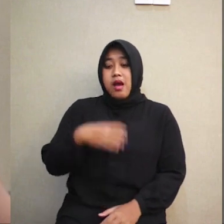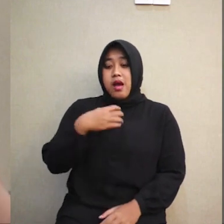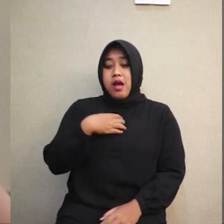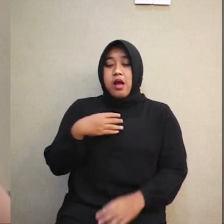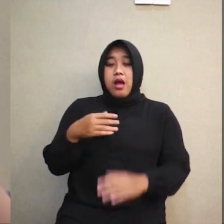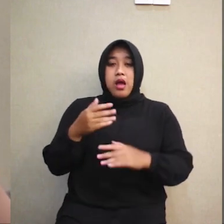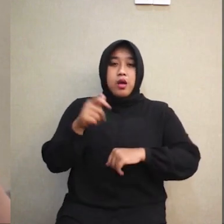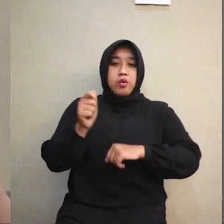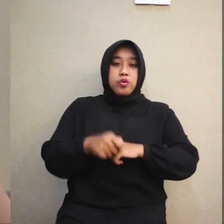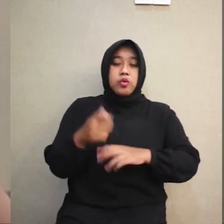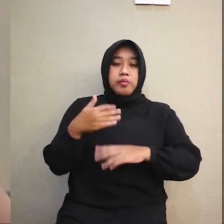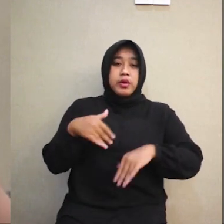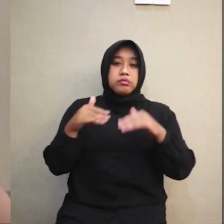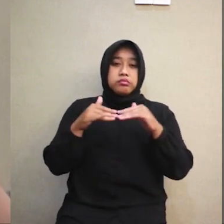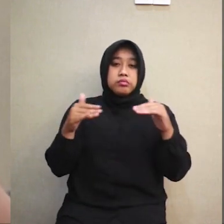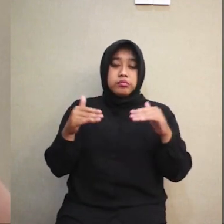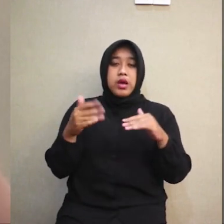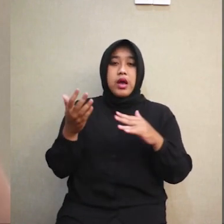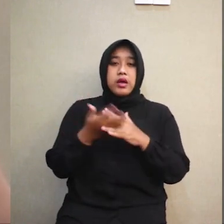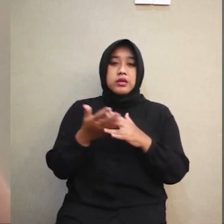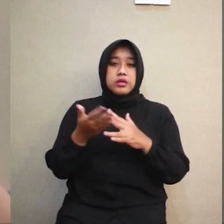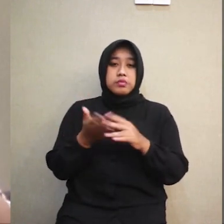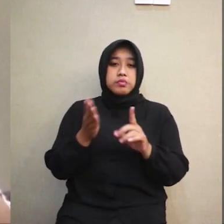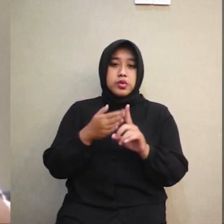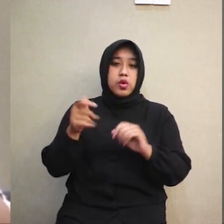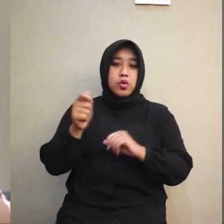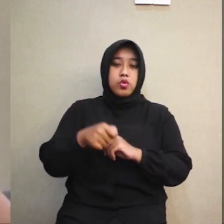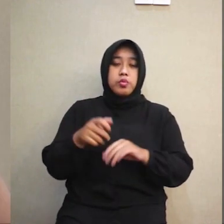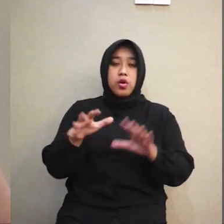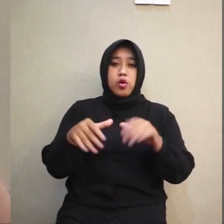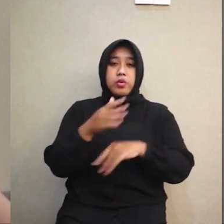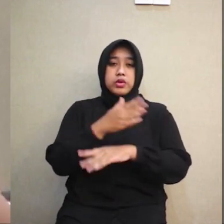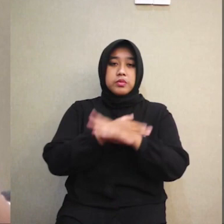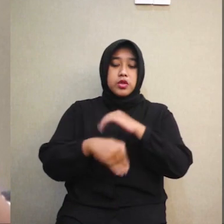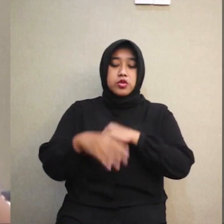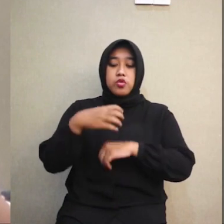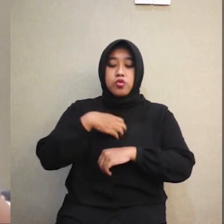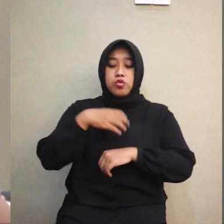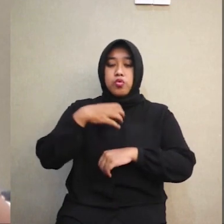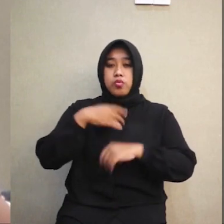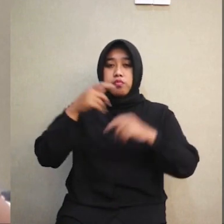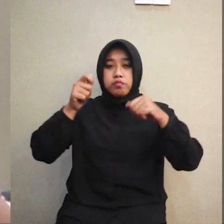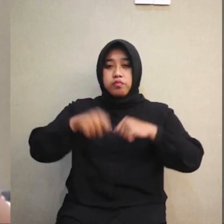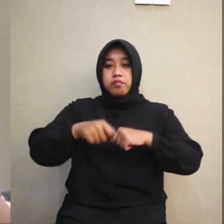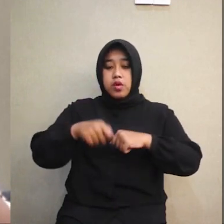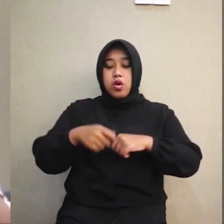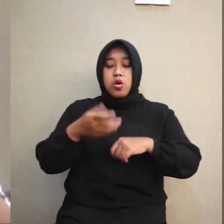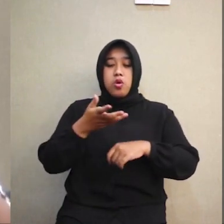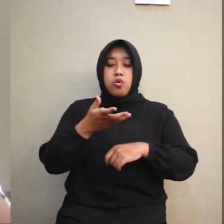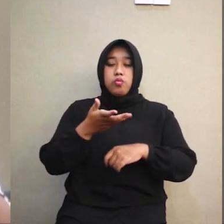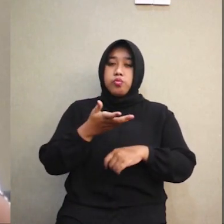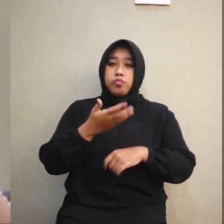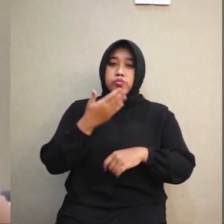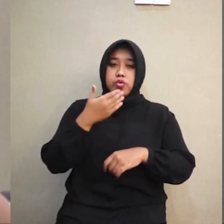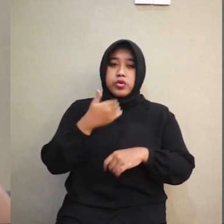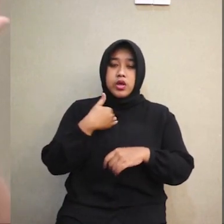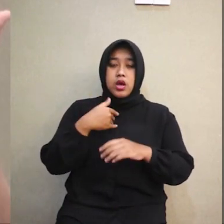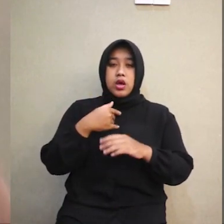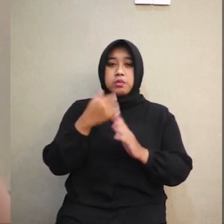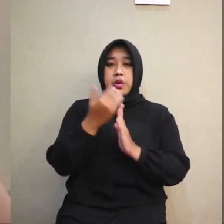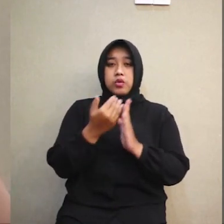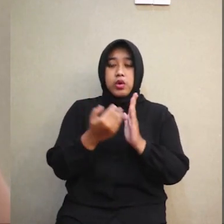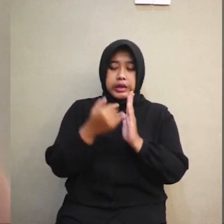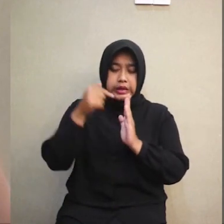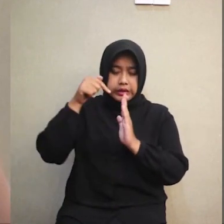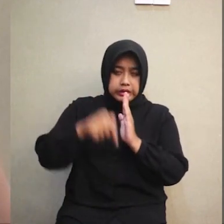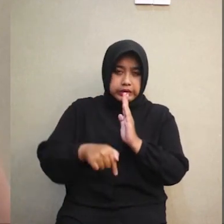fair akses to Justice dan disabilitas hukum HAM sendiri punya konstruksi yang cukup detail untuk akses to